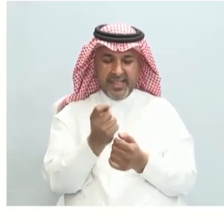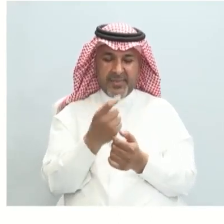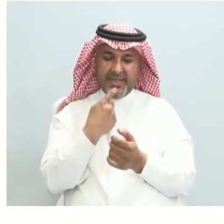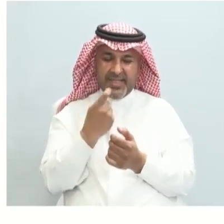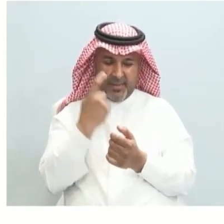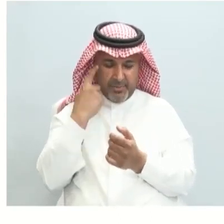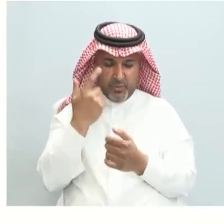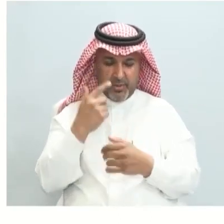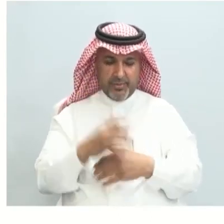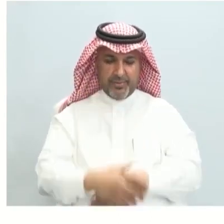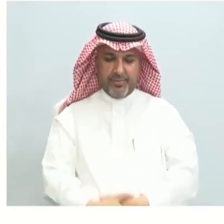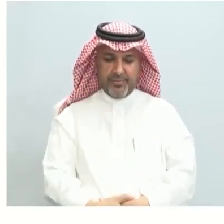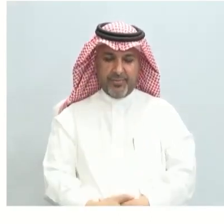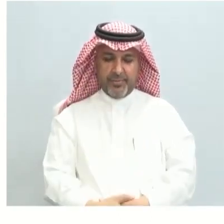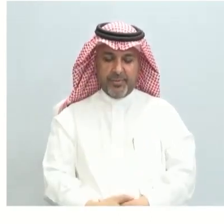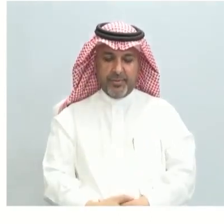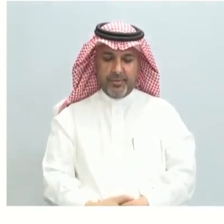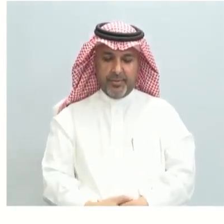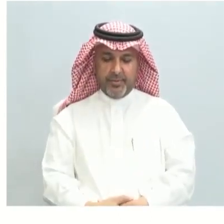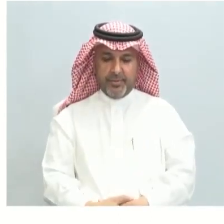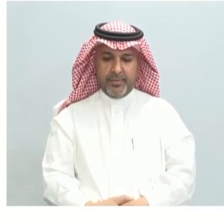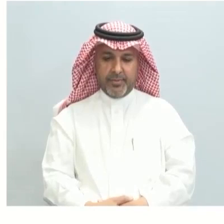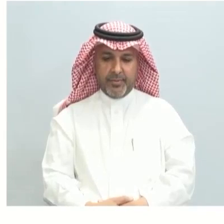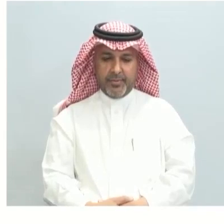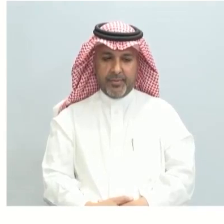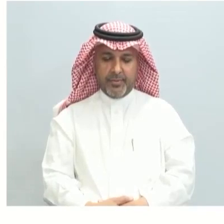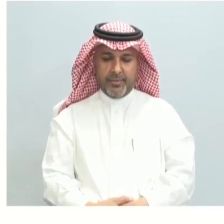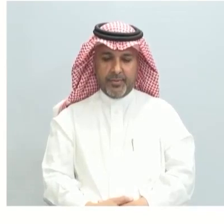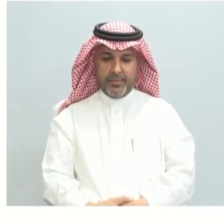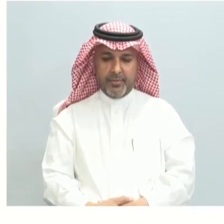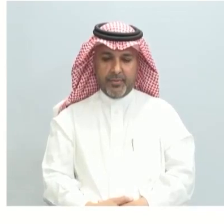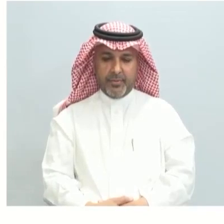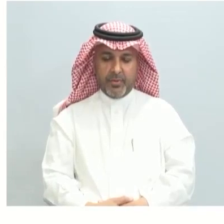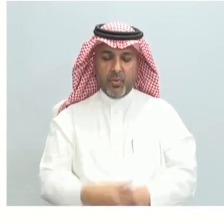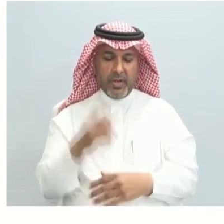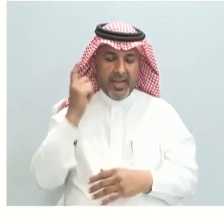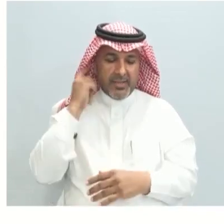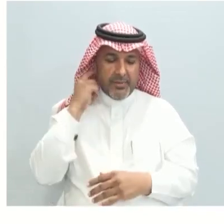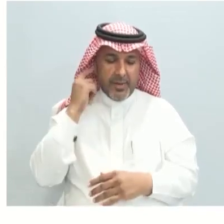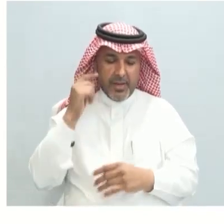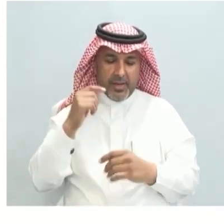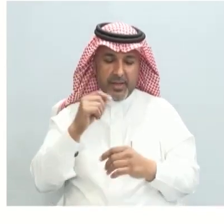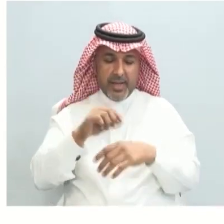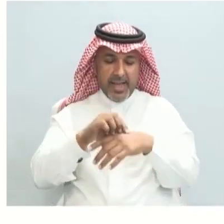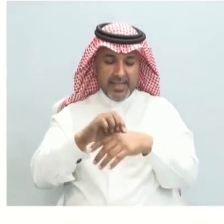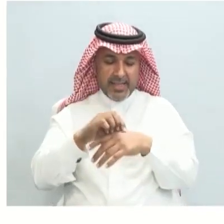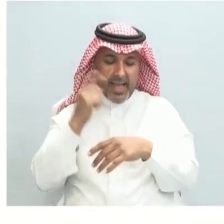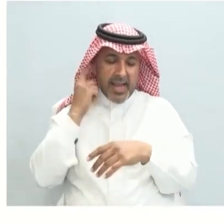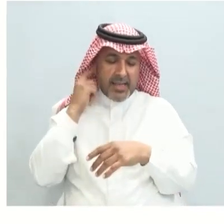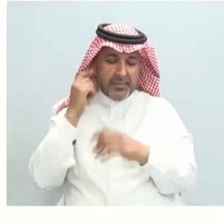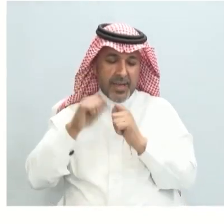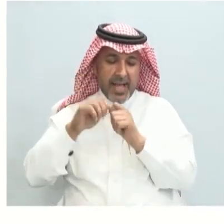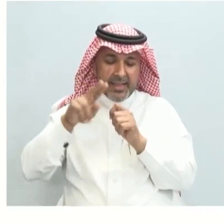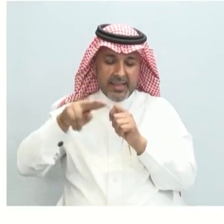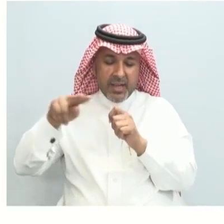فهمك. قالك يمكن للإنسان سماع أصوات ترددها يصل إلى 20 هرتز.